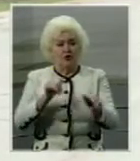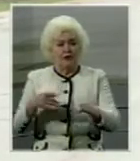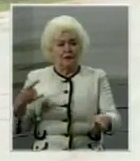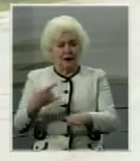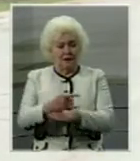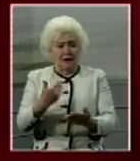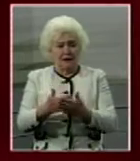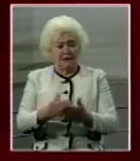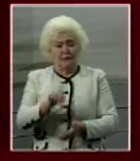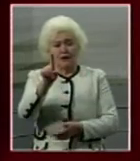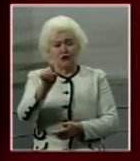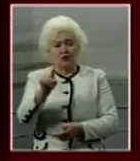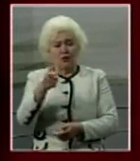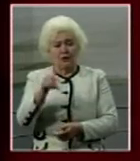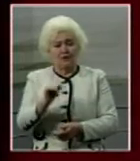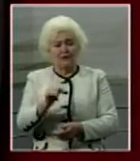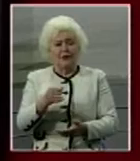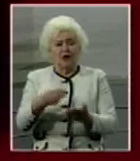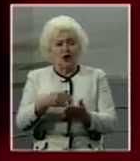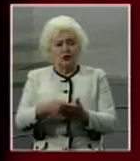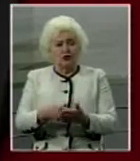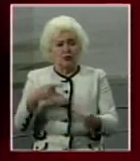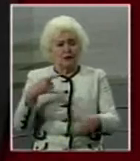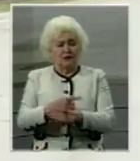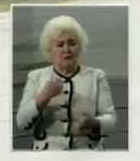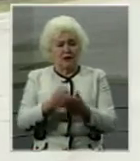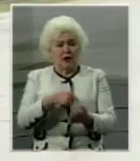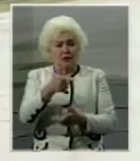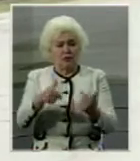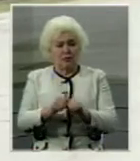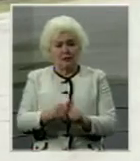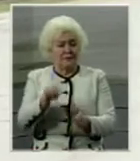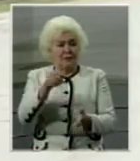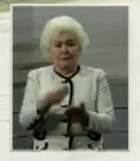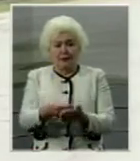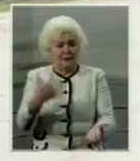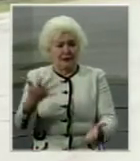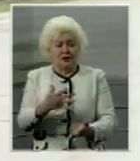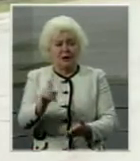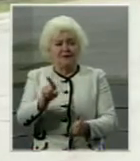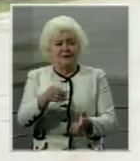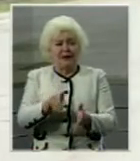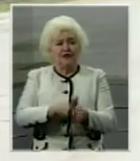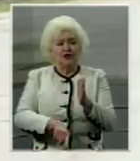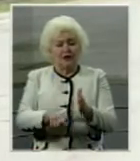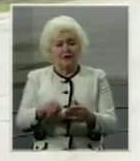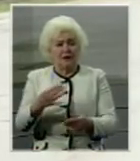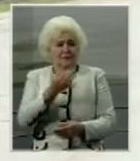то десь 100 гривень коштує таксі до міста. Не дешева така забаганка,